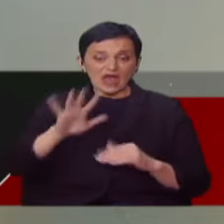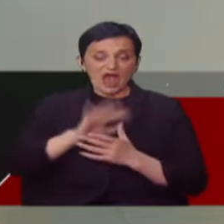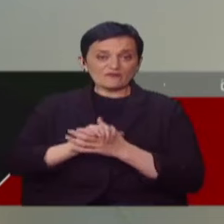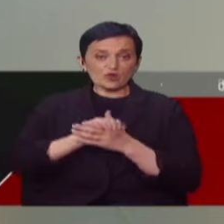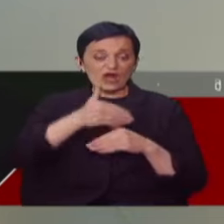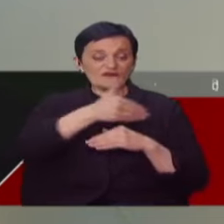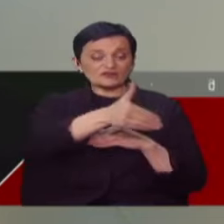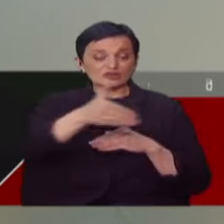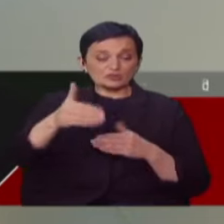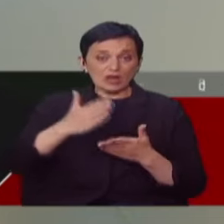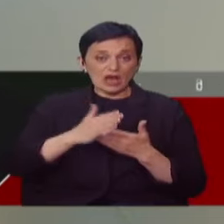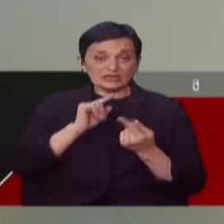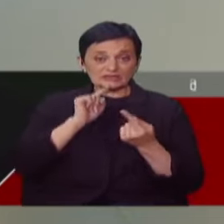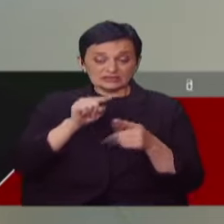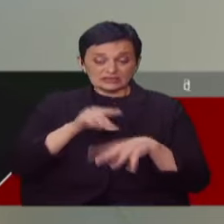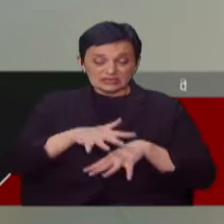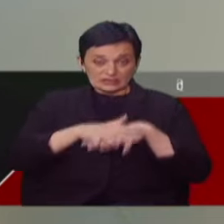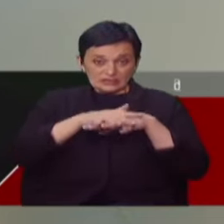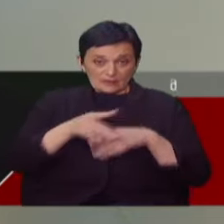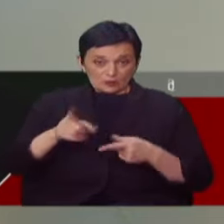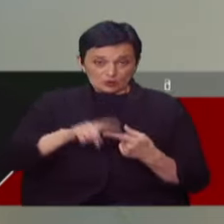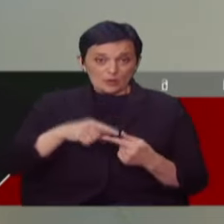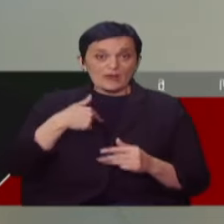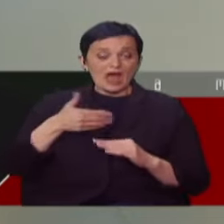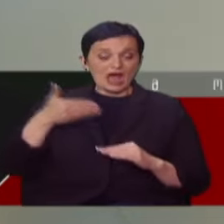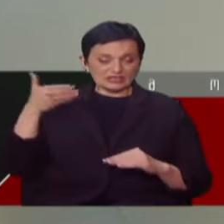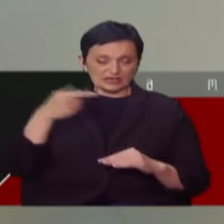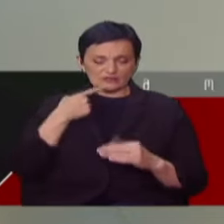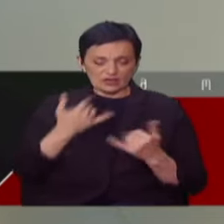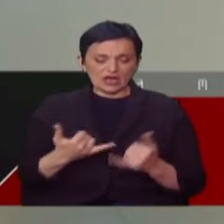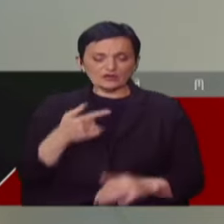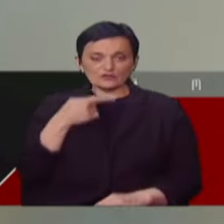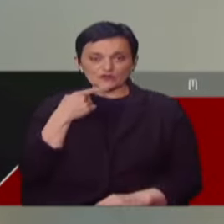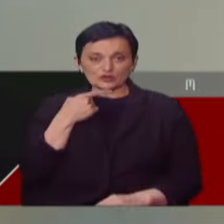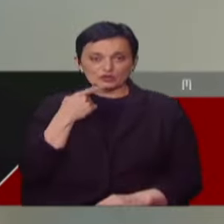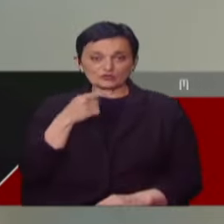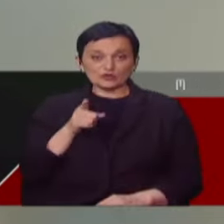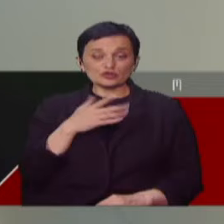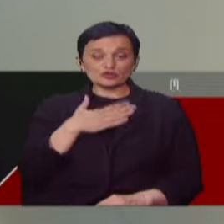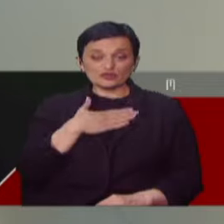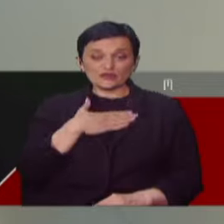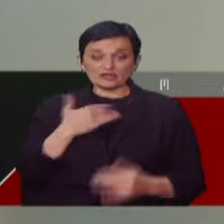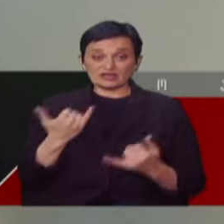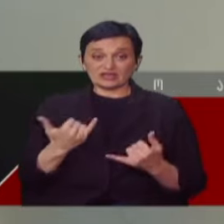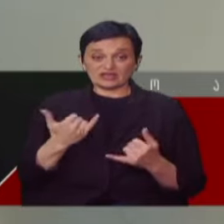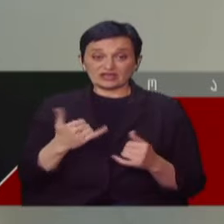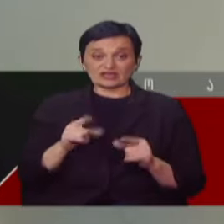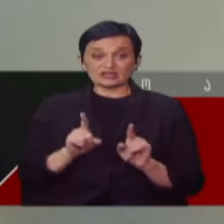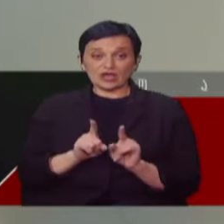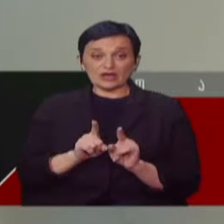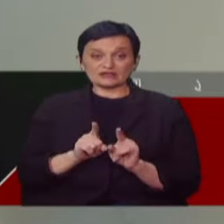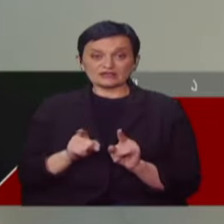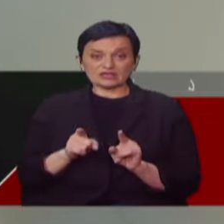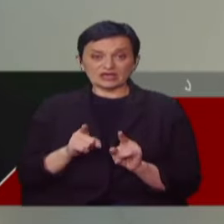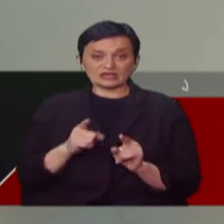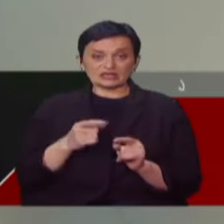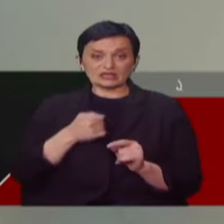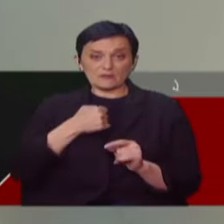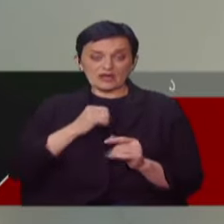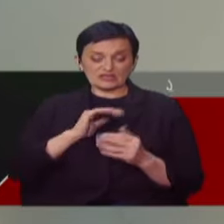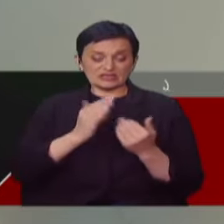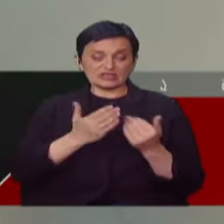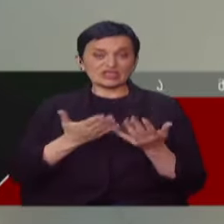მიღმა. რაც შეეხება საპროტესტო აქციებს, მე ადრეც მითქვამს და ახლაც ვიტყვი, რომ ის რომ ჩვენ დღეს აი ესეთი მედია დაფარვა